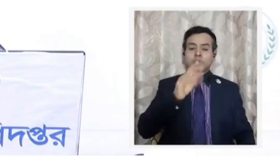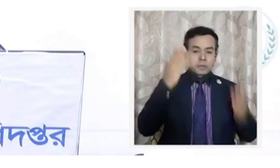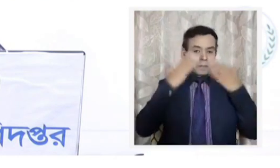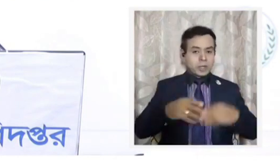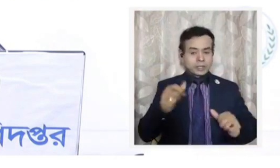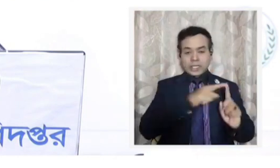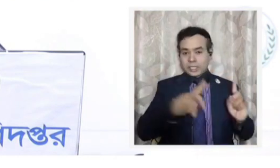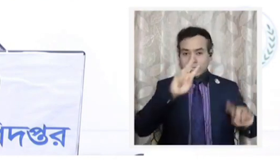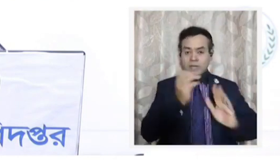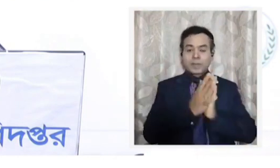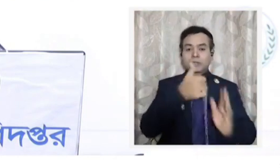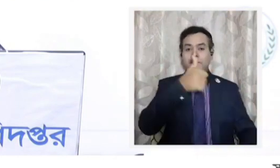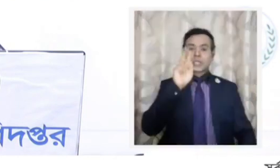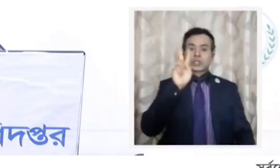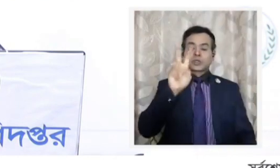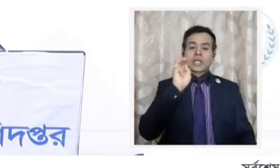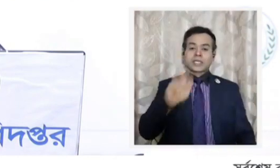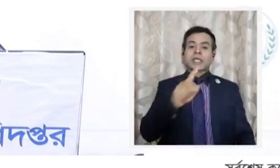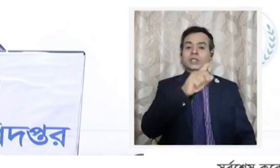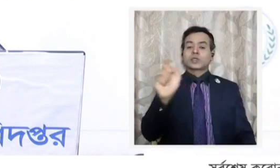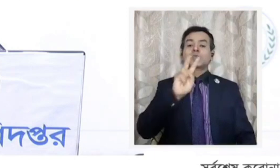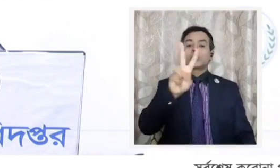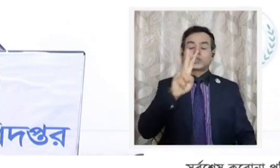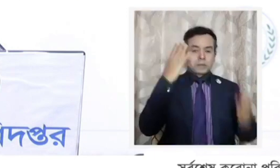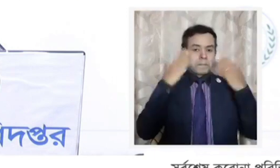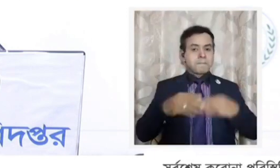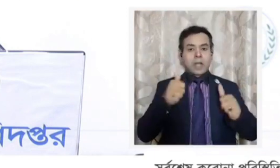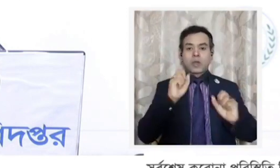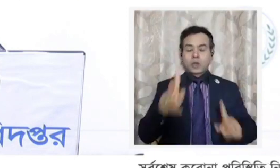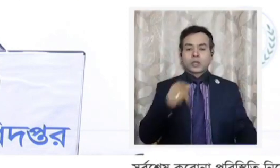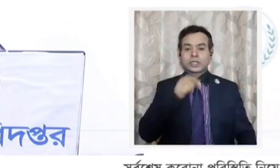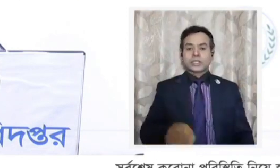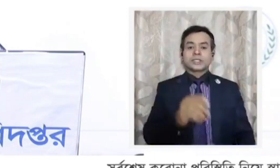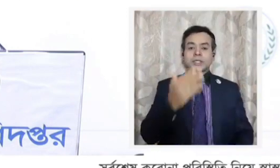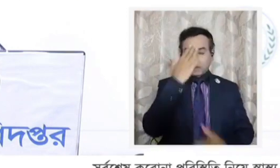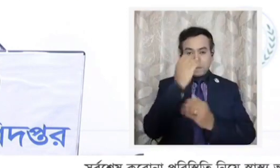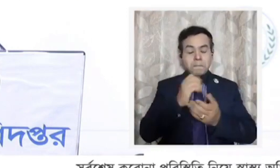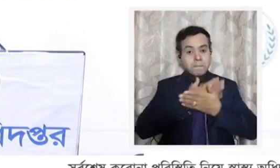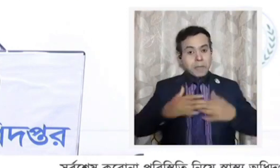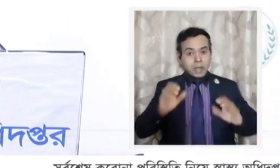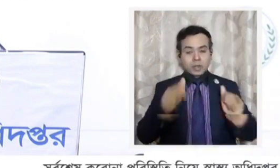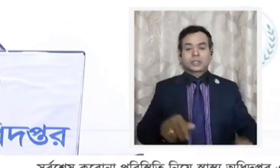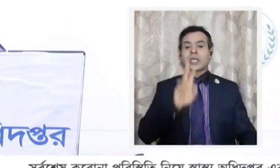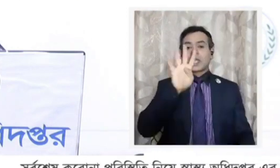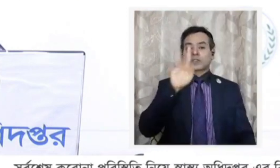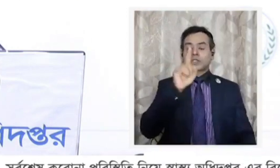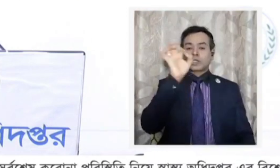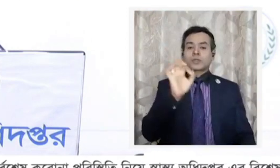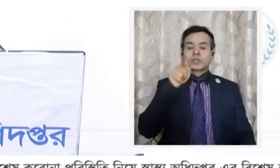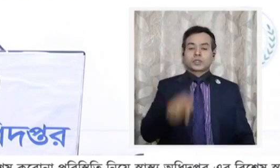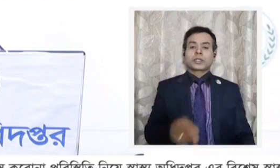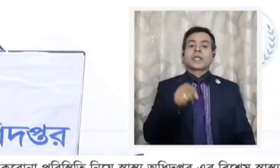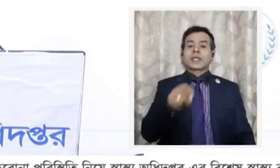24 ঘন্টায় সুস্থ হয়েছেন 2,484 জন এবং এ পর্যন্ত সুস্থ 62,102 জন। শনাক্ত বিবেচনায় সুস্থতার হার